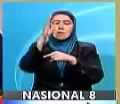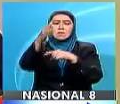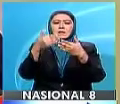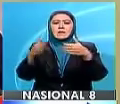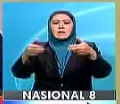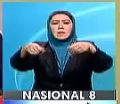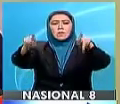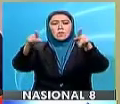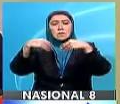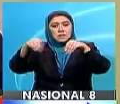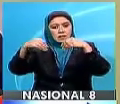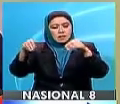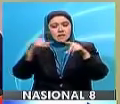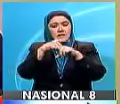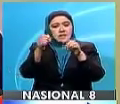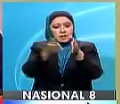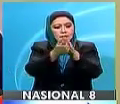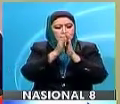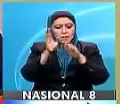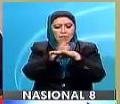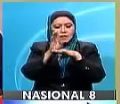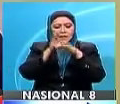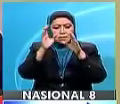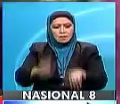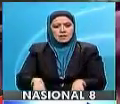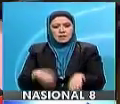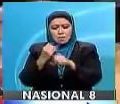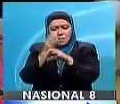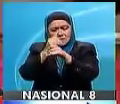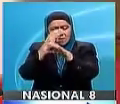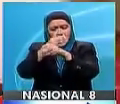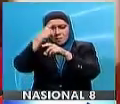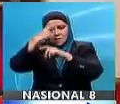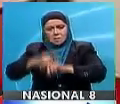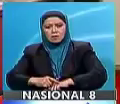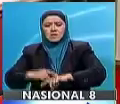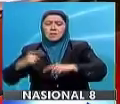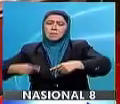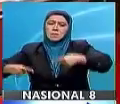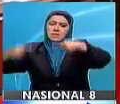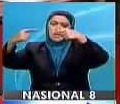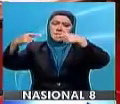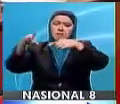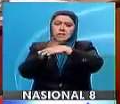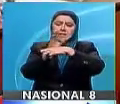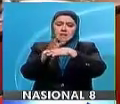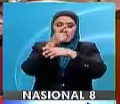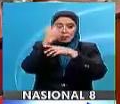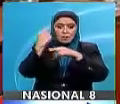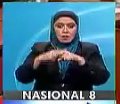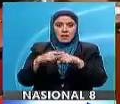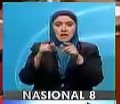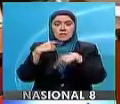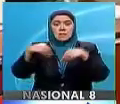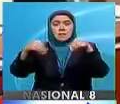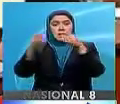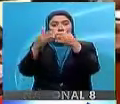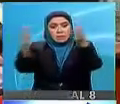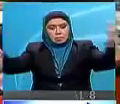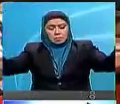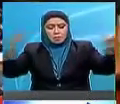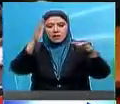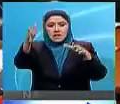untuk meningkatkan usaha dalam membina keupayaan kerana pasaran yang lebih besar juga akan menimbulkan persaingan yang lebih sengit. Bila